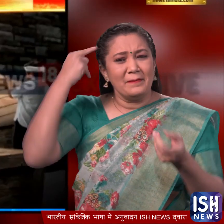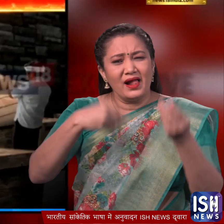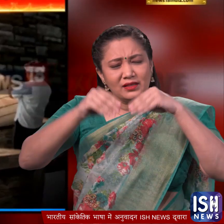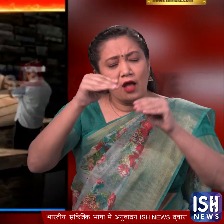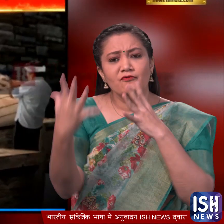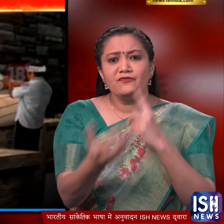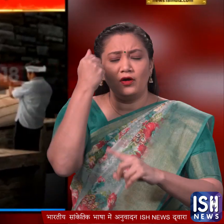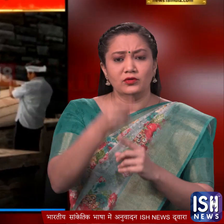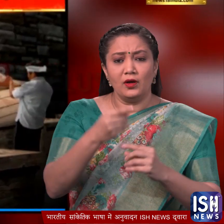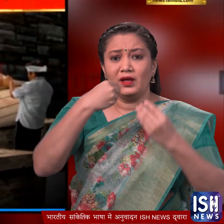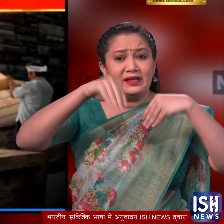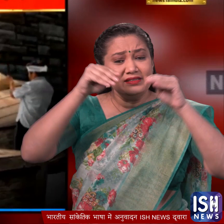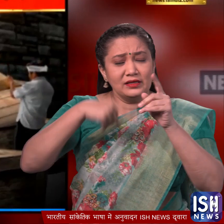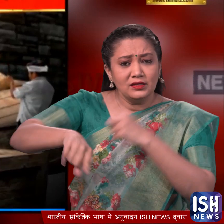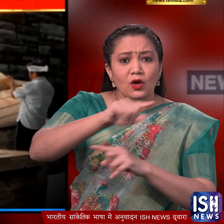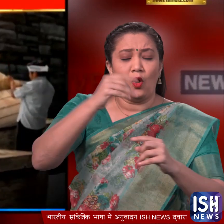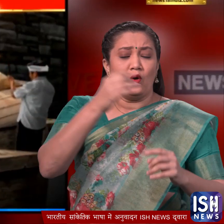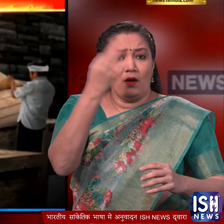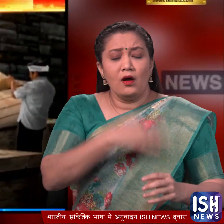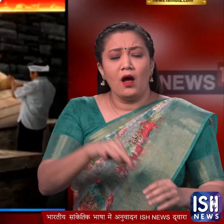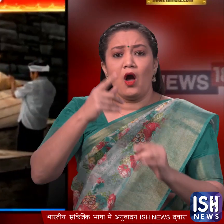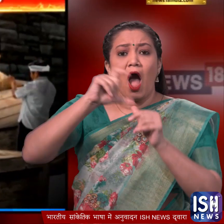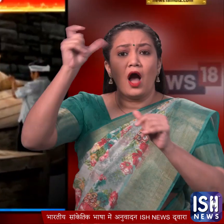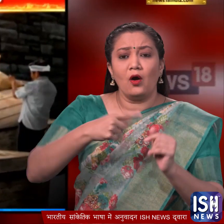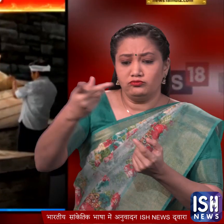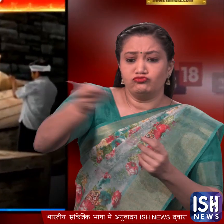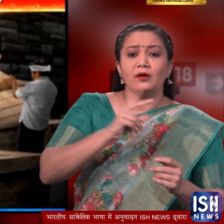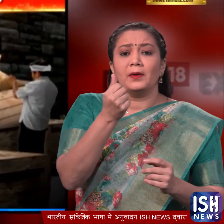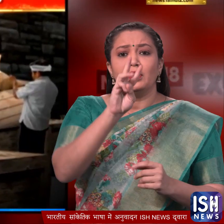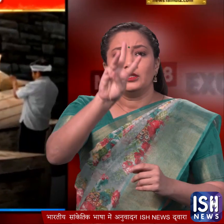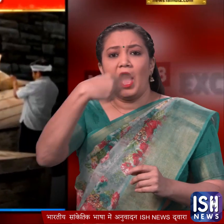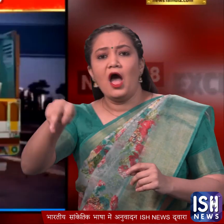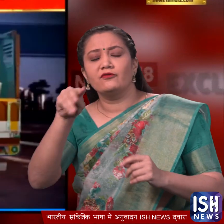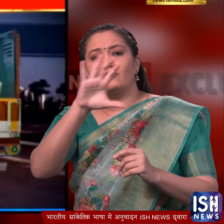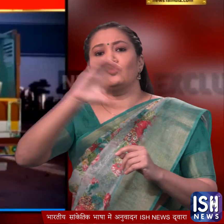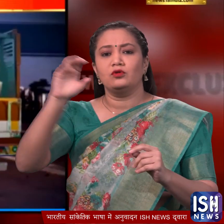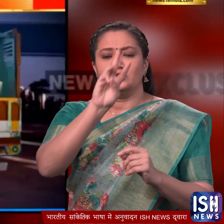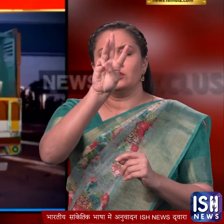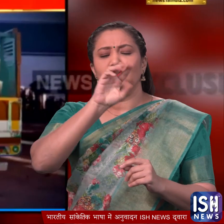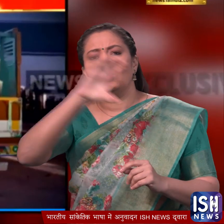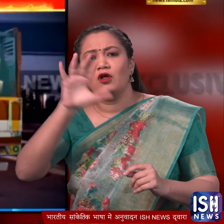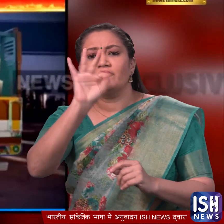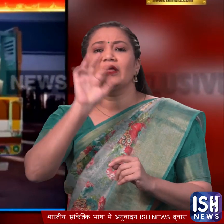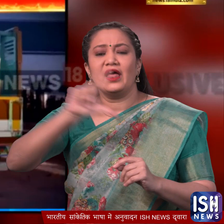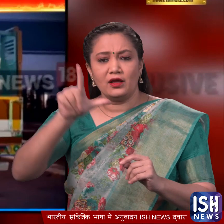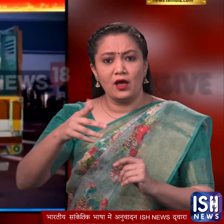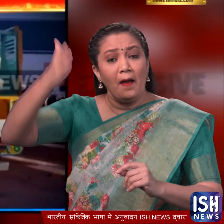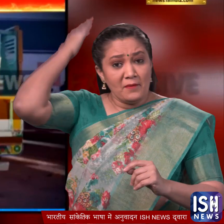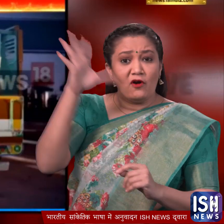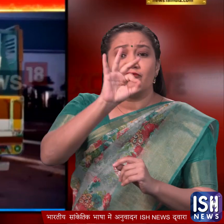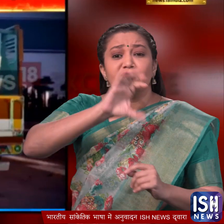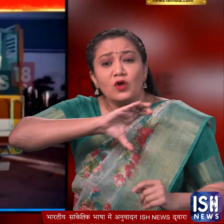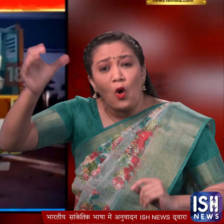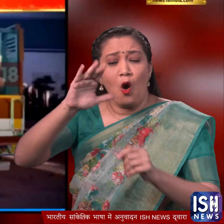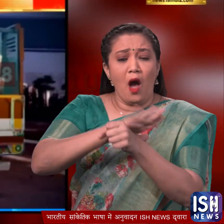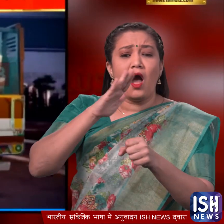जिसकी जांच में पता चला कि इस तस्करी के बदले उसके खाते में करीब 3.5 करोड़ रुपए भेजे गए। जानकारी मिली कि वो पहले भी करीब 50 करोड़